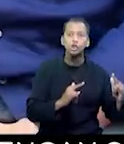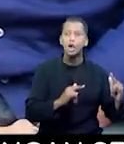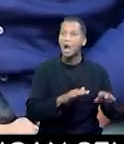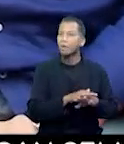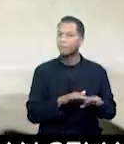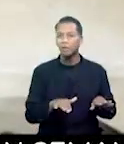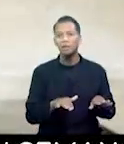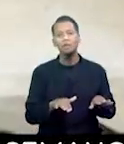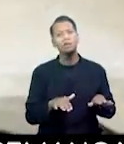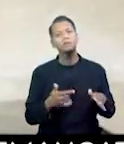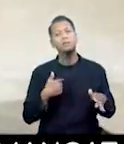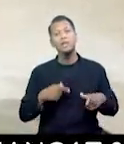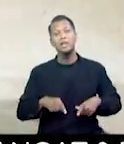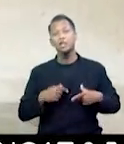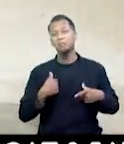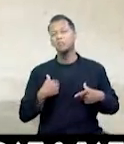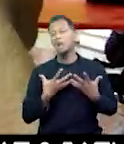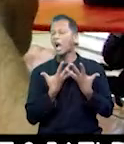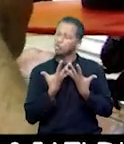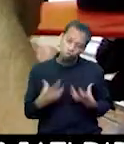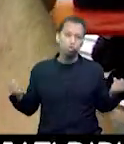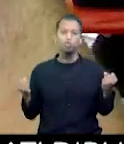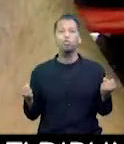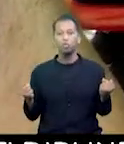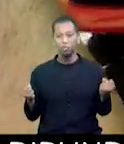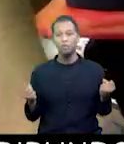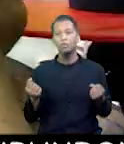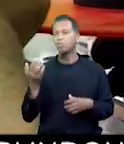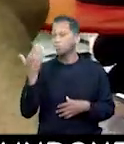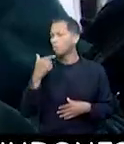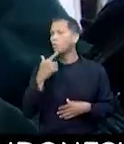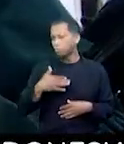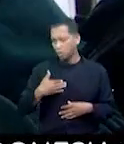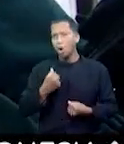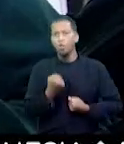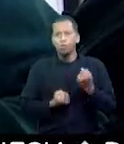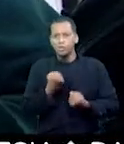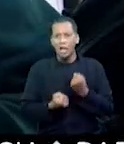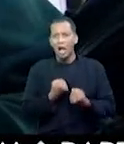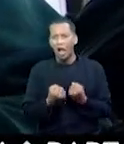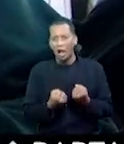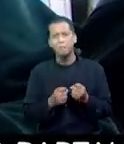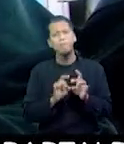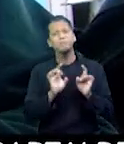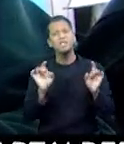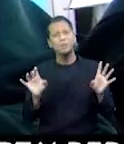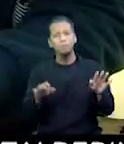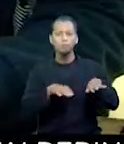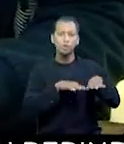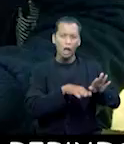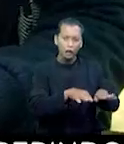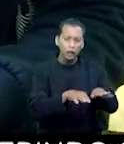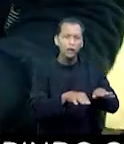ya. Sangat sedih. Dulunya saya punya usaha. Ya, saya ada banyak mesin jahit ya, ada puluhan mesin